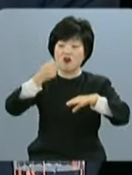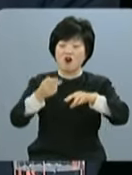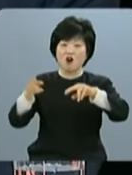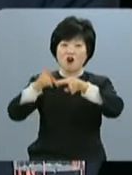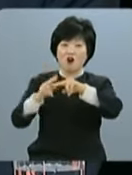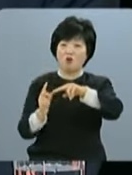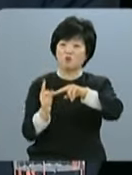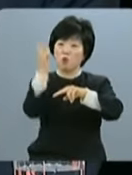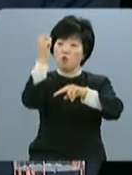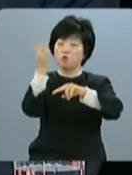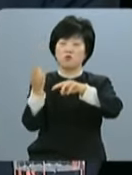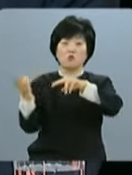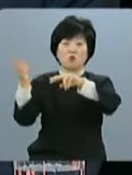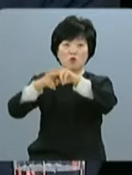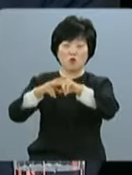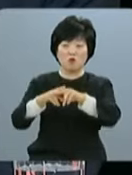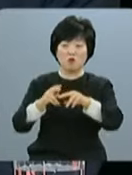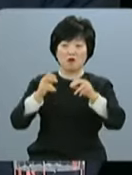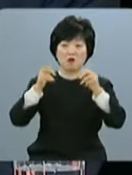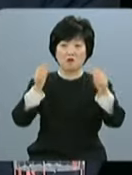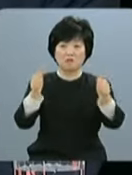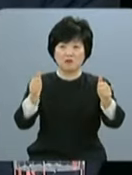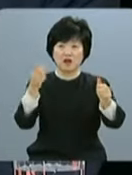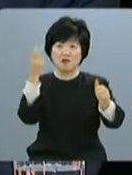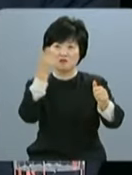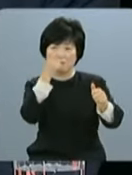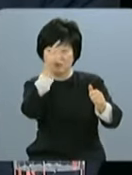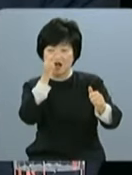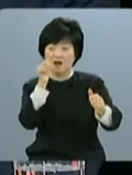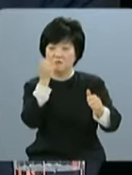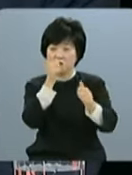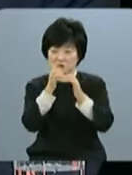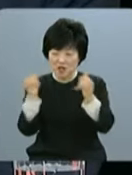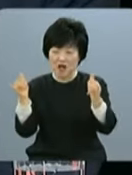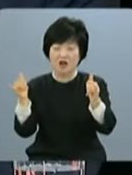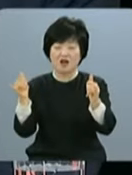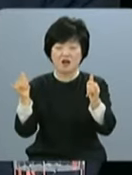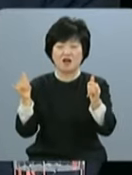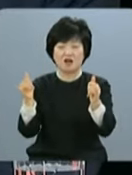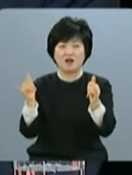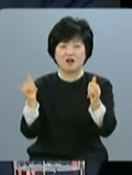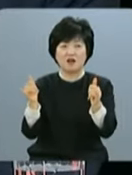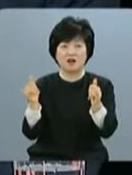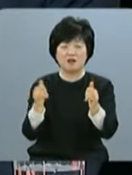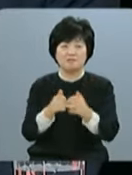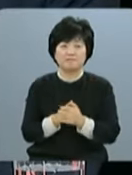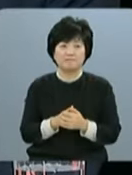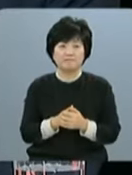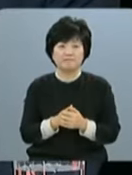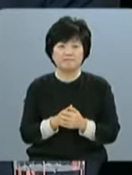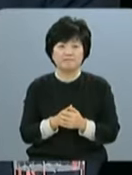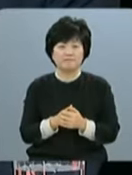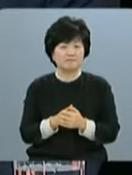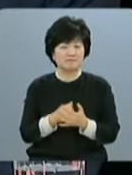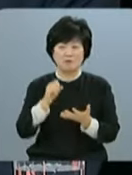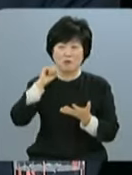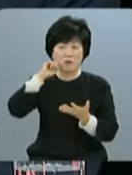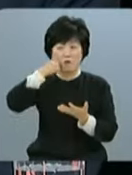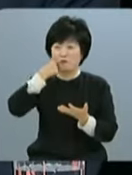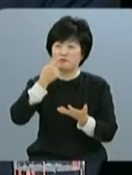뭐 판검사가 됐던 또는 뭐 변호사로 바로 개업을 했던 그렇게 어렵지